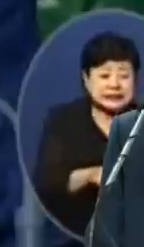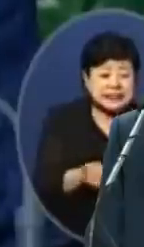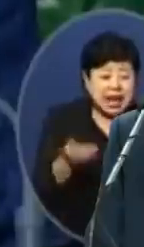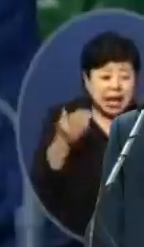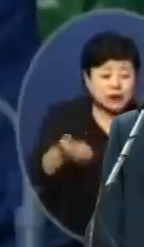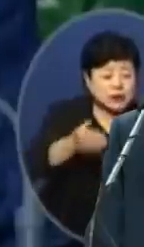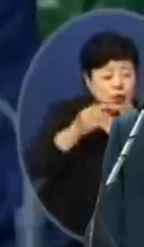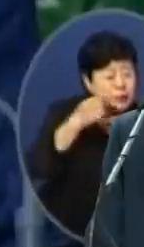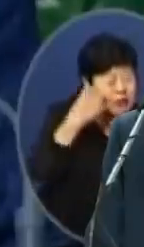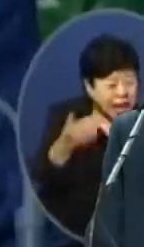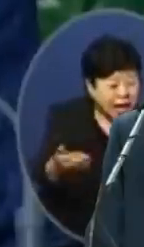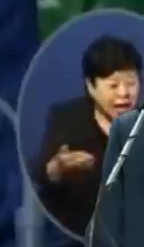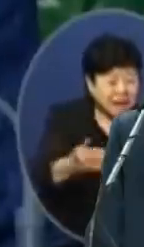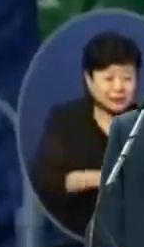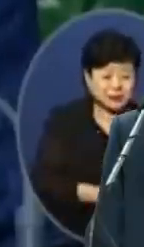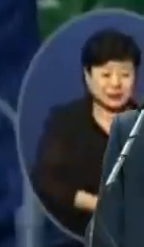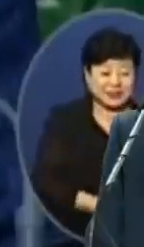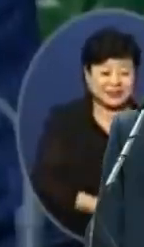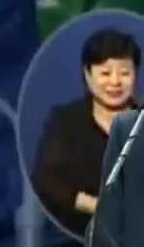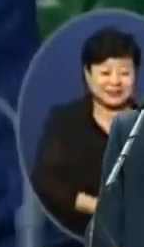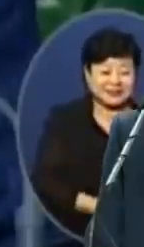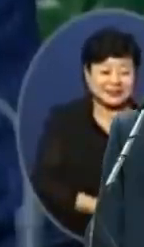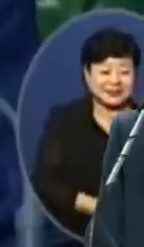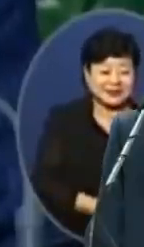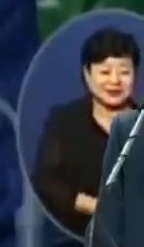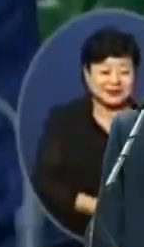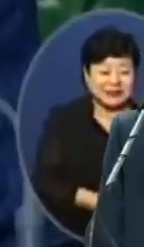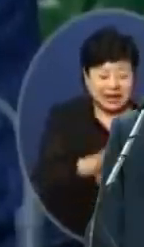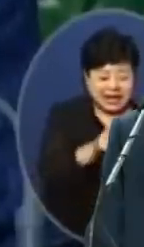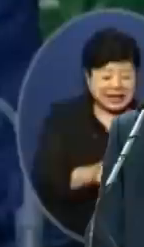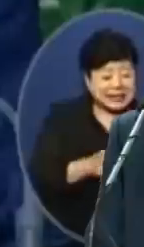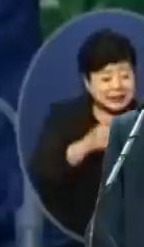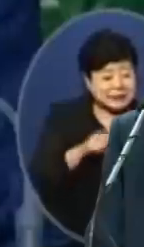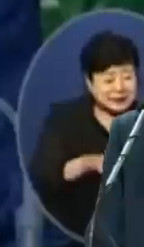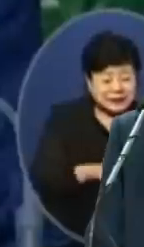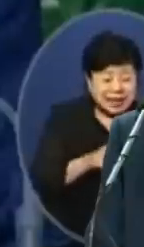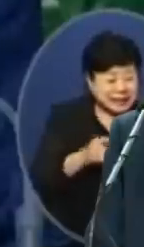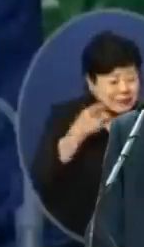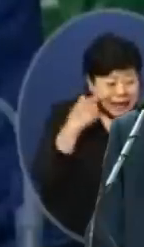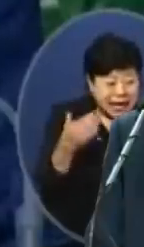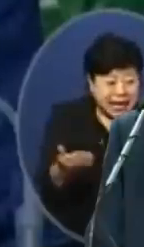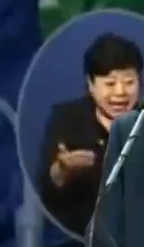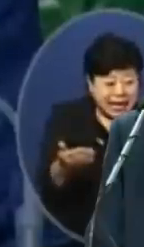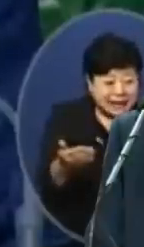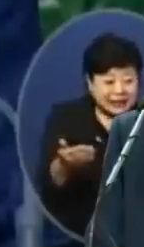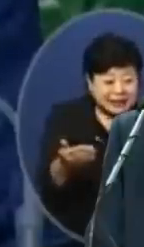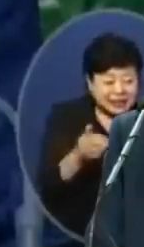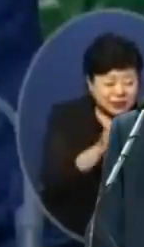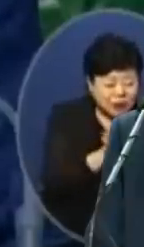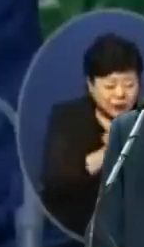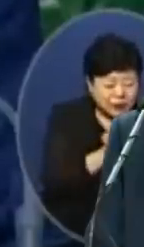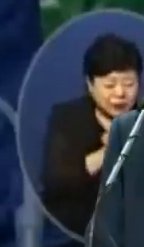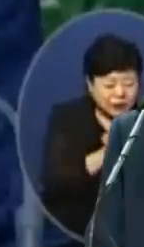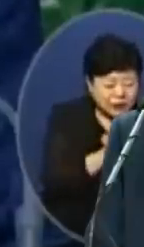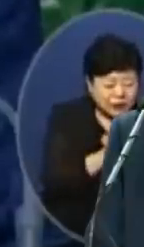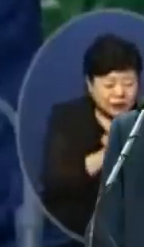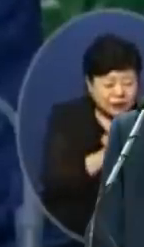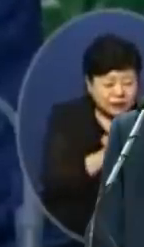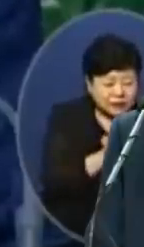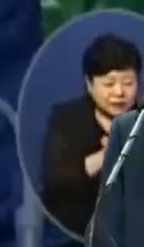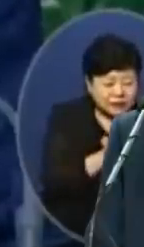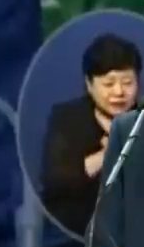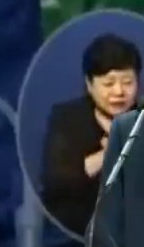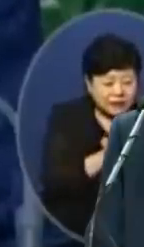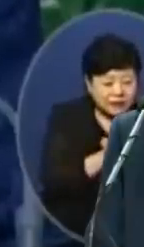공중에다 세웁니까? 어디다 세웁니까? 이거 하나님 뜻이 아니지요. 기도하면 소원이 더 뜨겁게